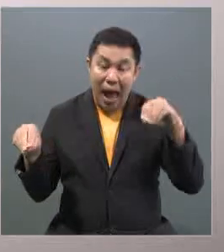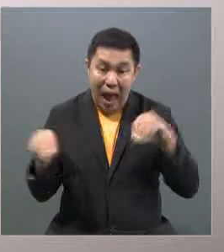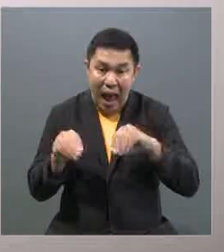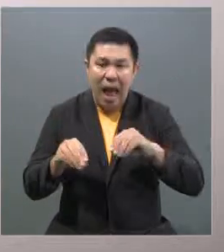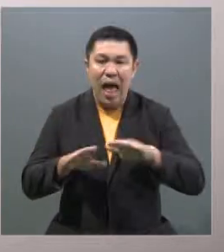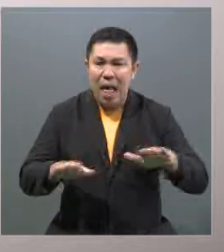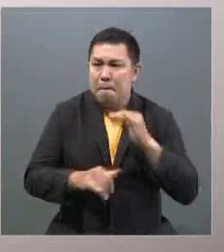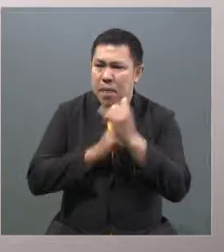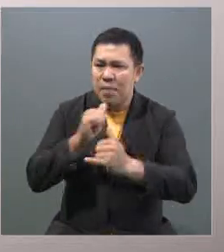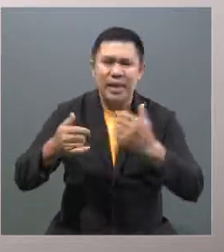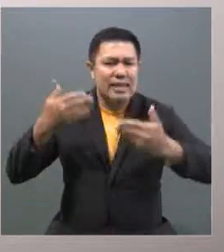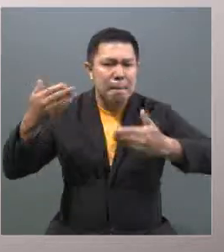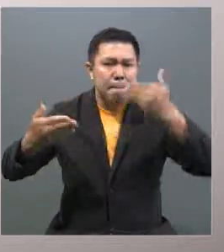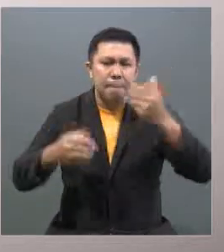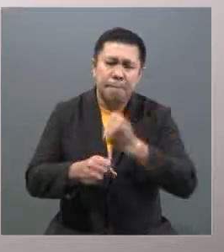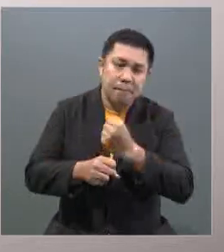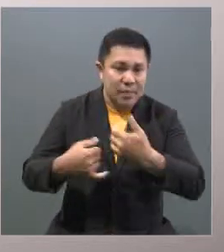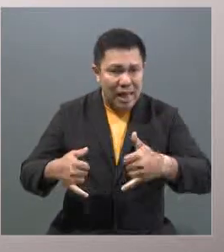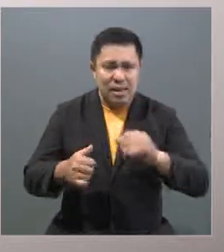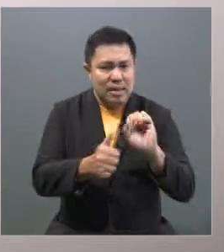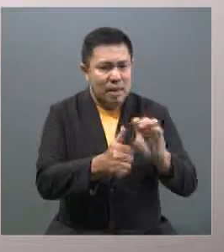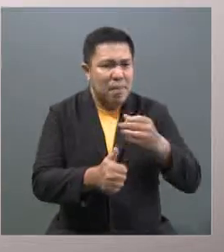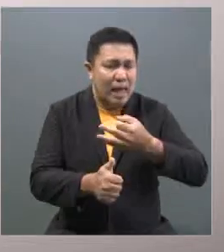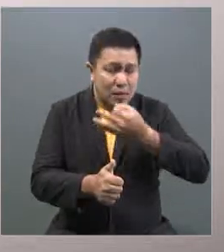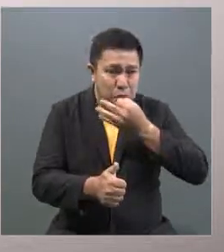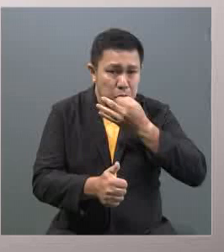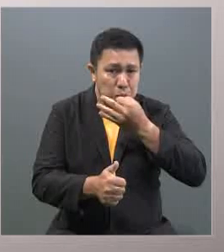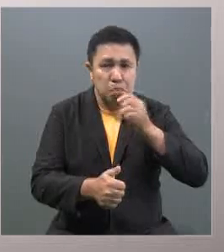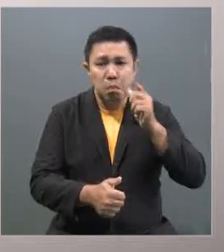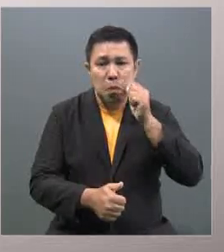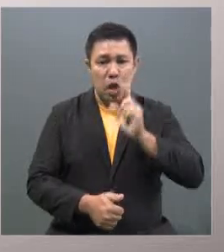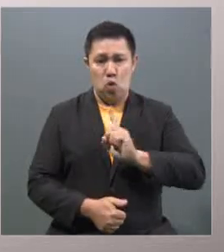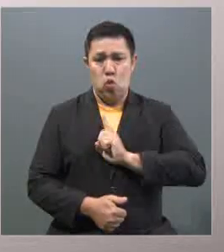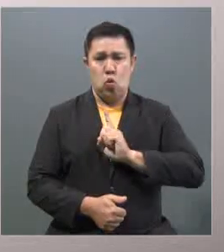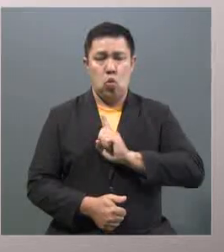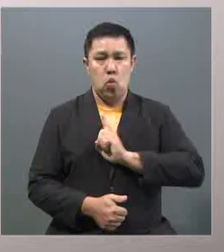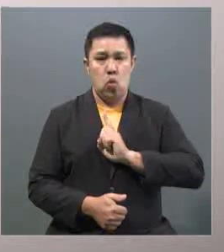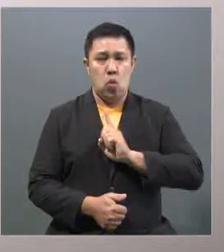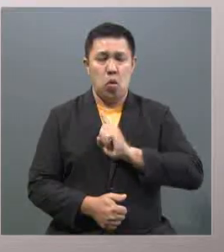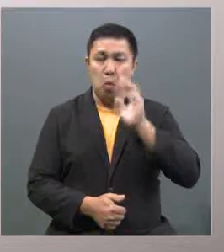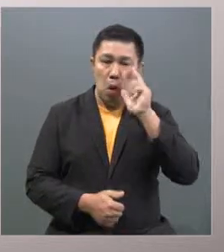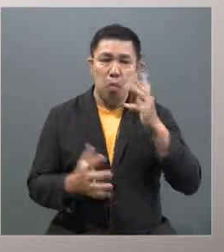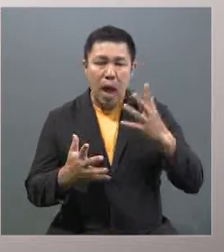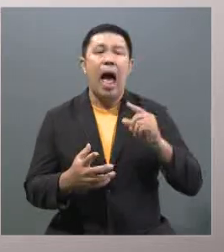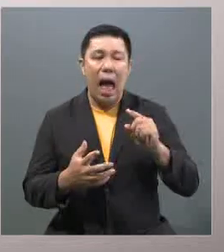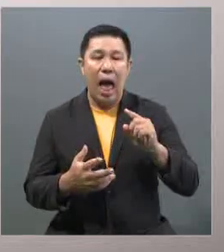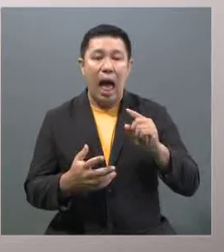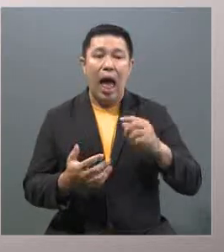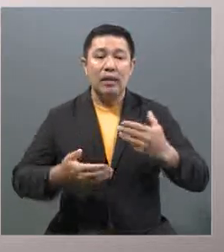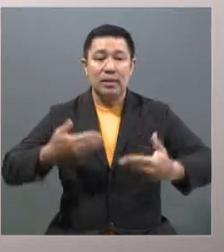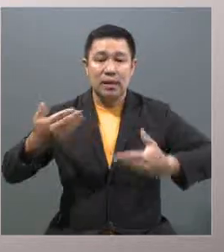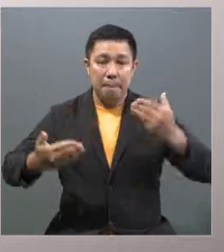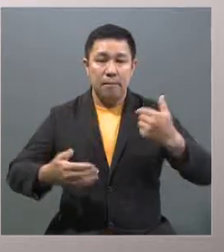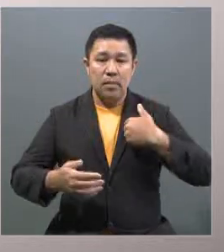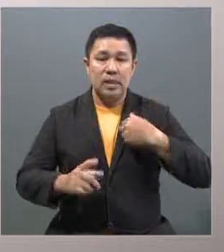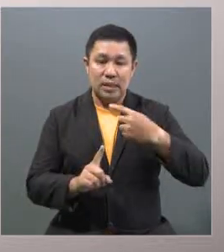ทำกิจกรรมกันนะคะแล้วก็ยังมีแนะแนวอาชีพให้กับคุณแม่เลี้ยงเดี่ยวด้วยตลอดเดือนเมษายนนี้กิจกรรมจัดเต็มให้